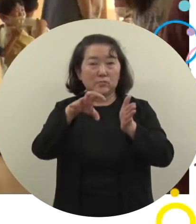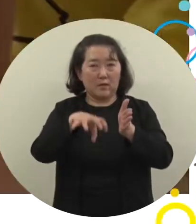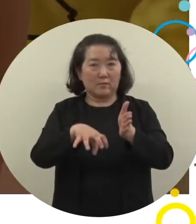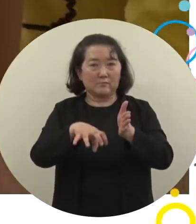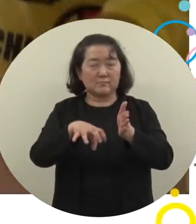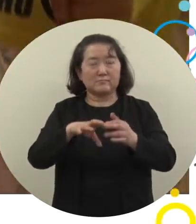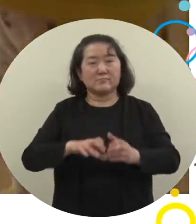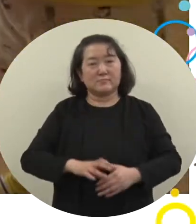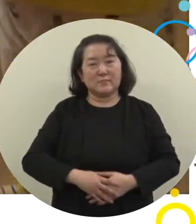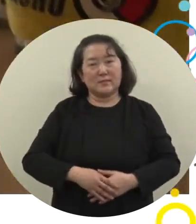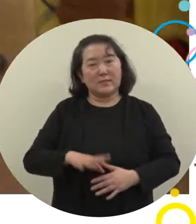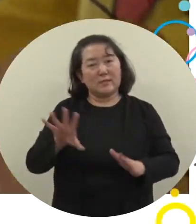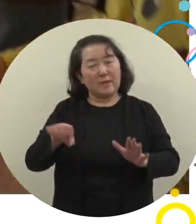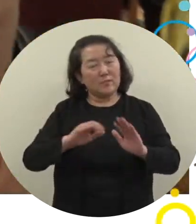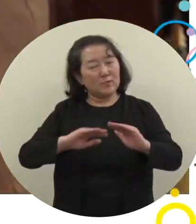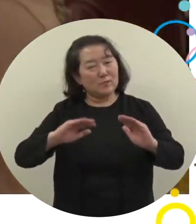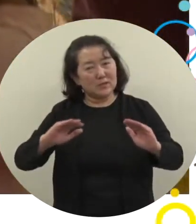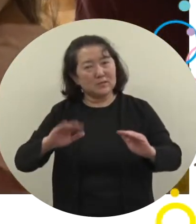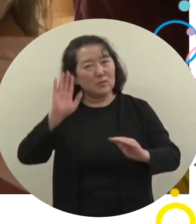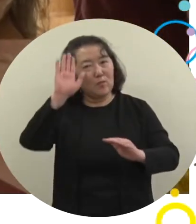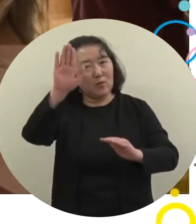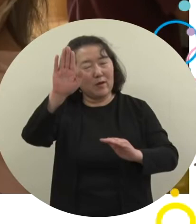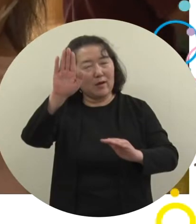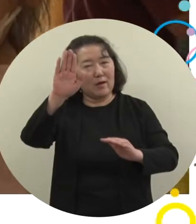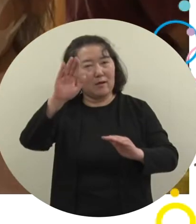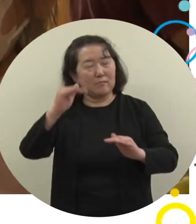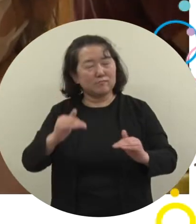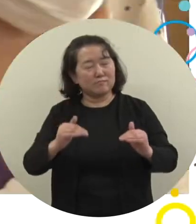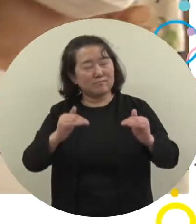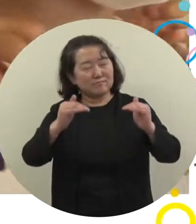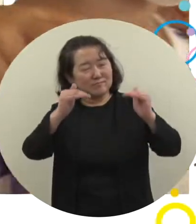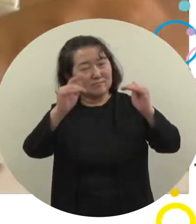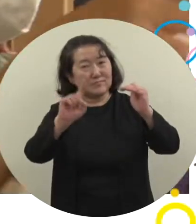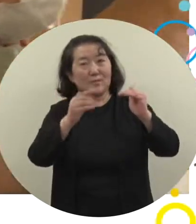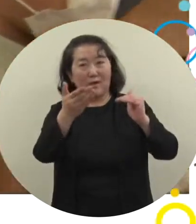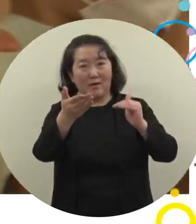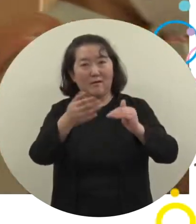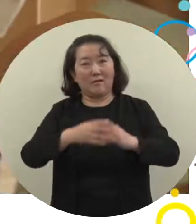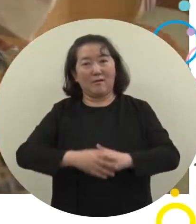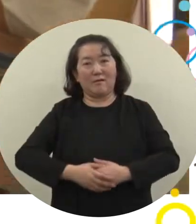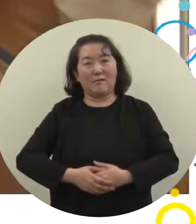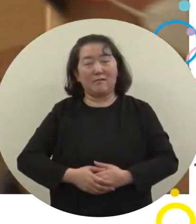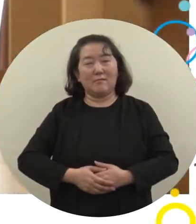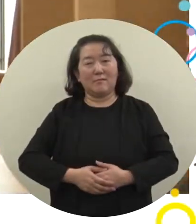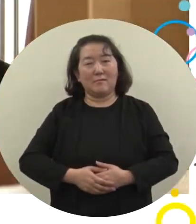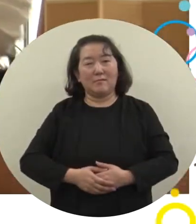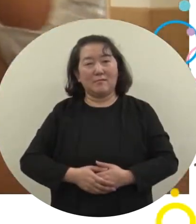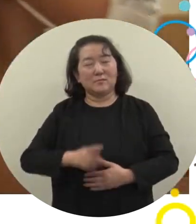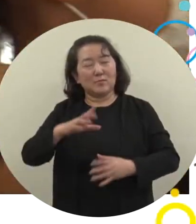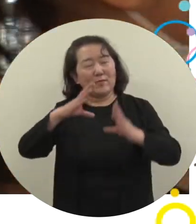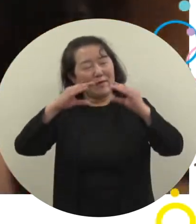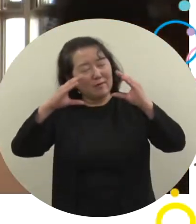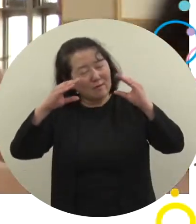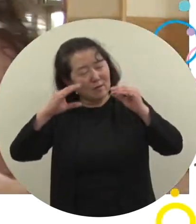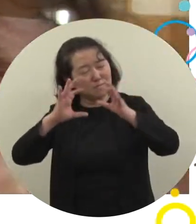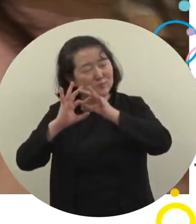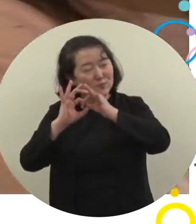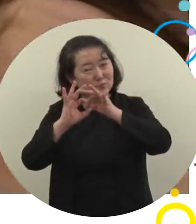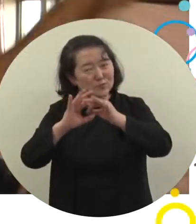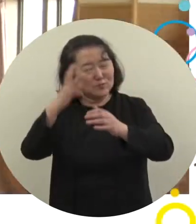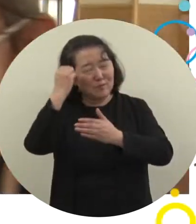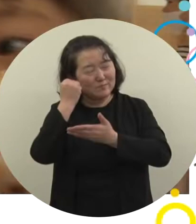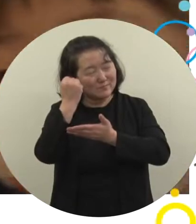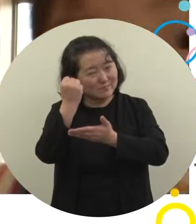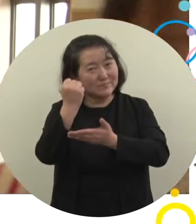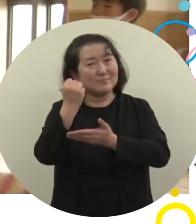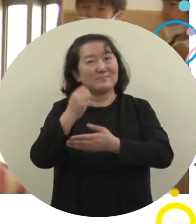。今治の子どもたち、これからどんな風に大きくなっていくんでしょう。その笑顔ず